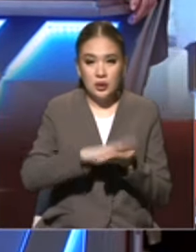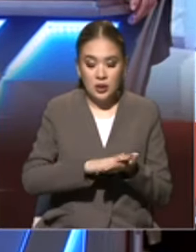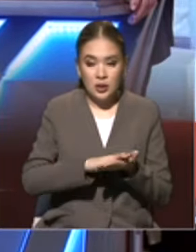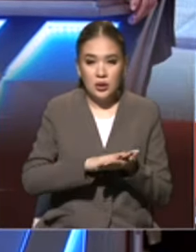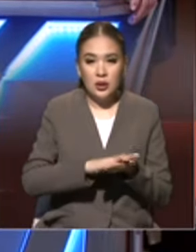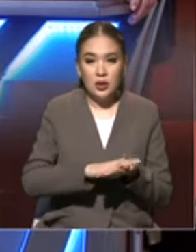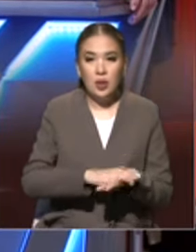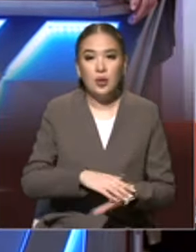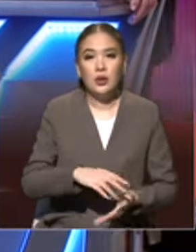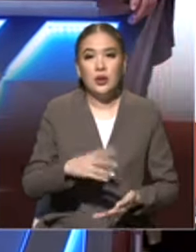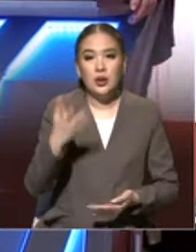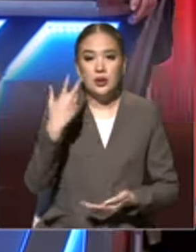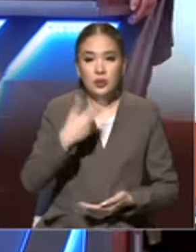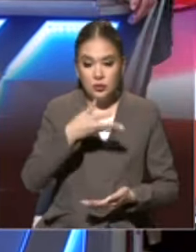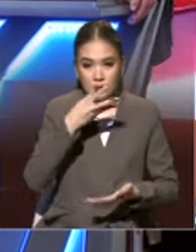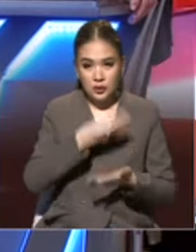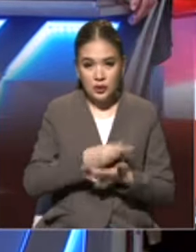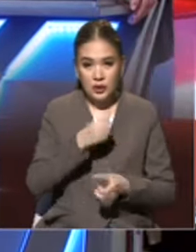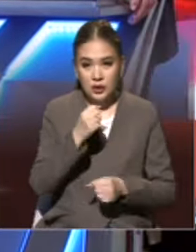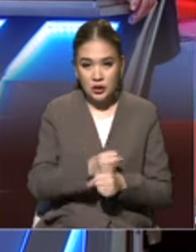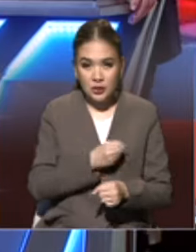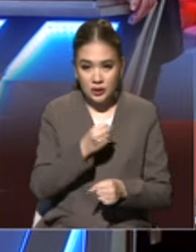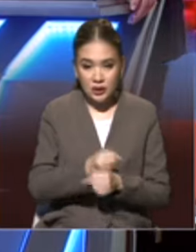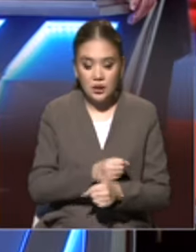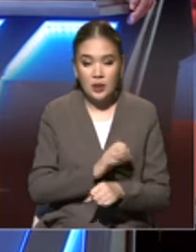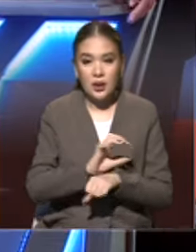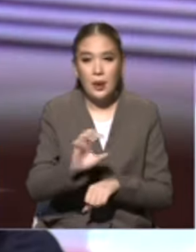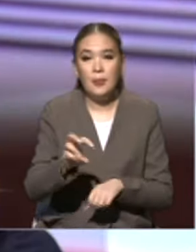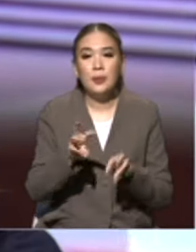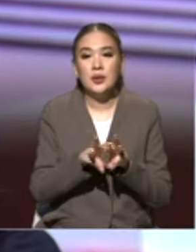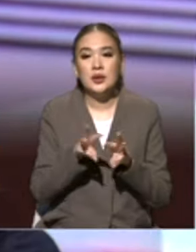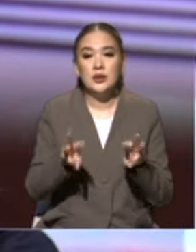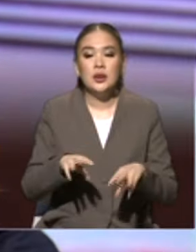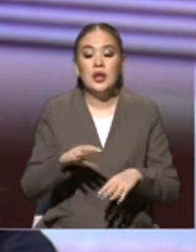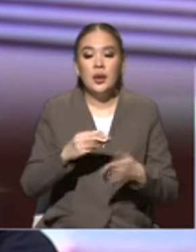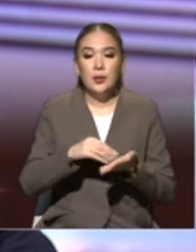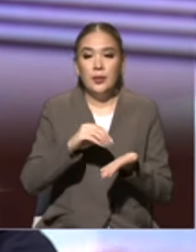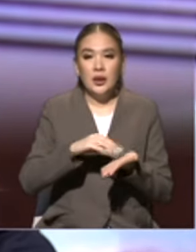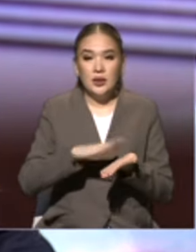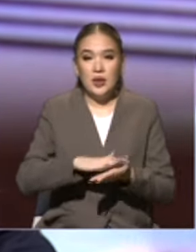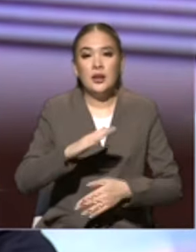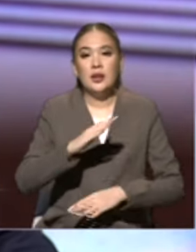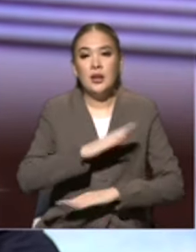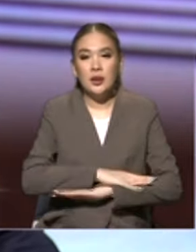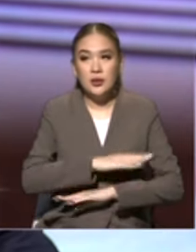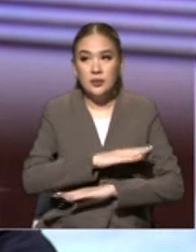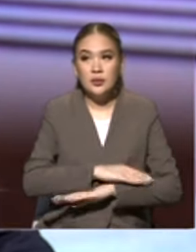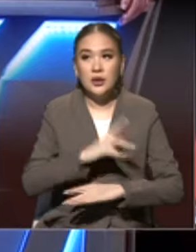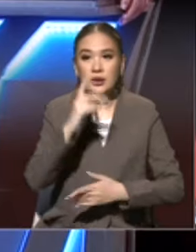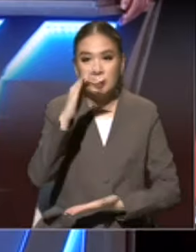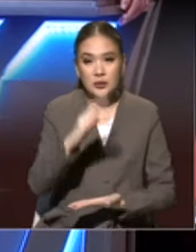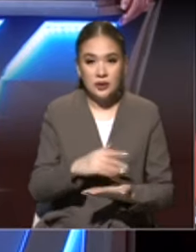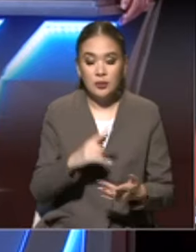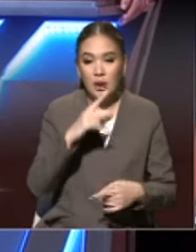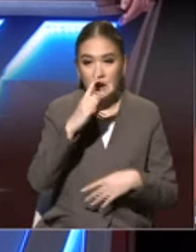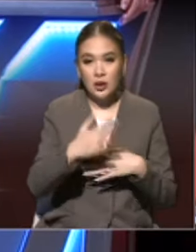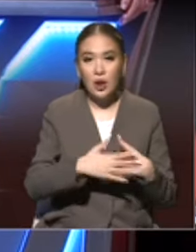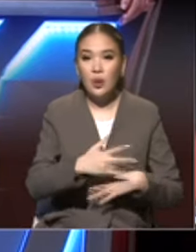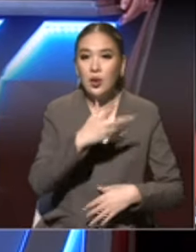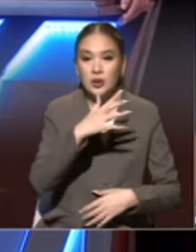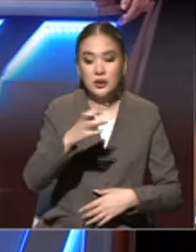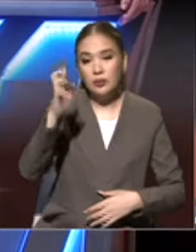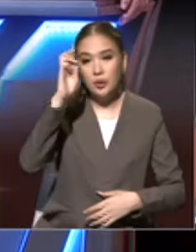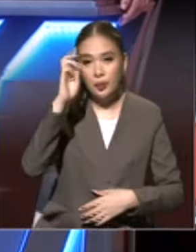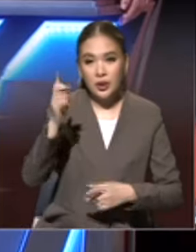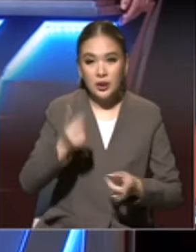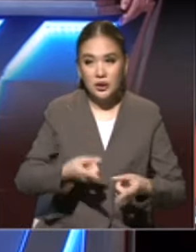берушілер, өндірушілер өндіріс министрлігі арқылы бекіткен тәртіпте сол тізбеге еніп, алдағы уақытта мемлекеттік сатып